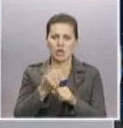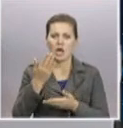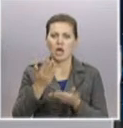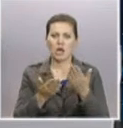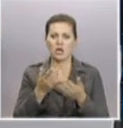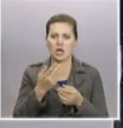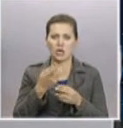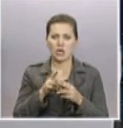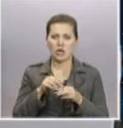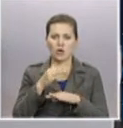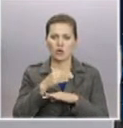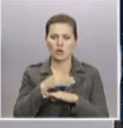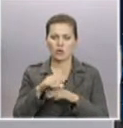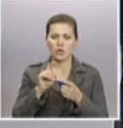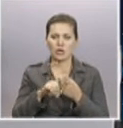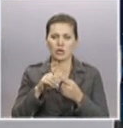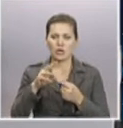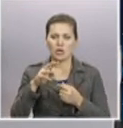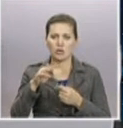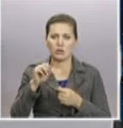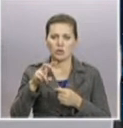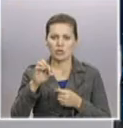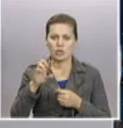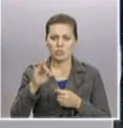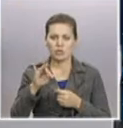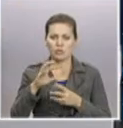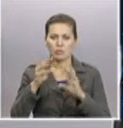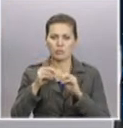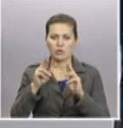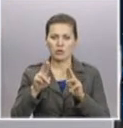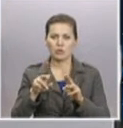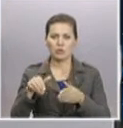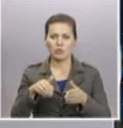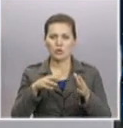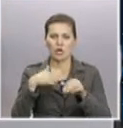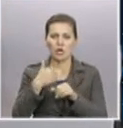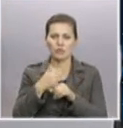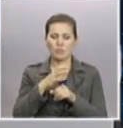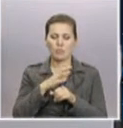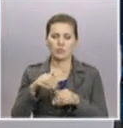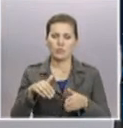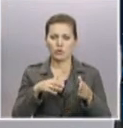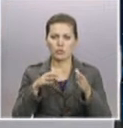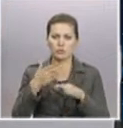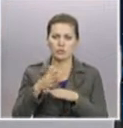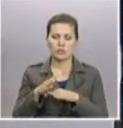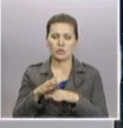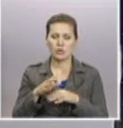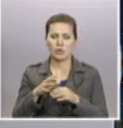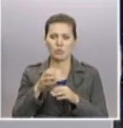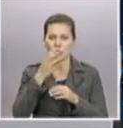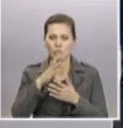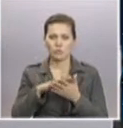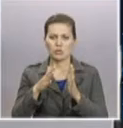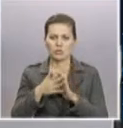Если касается улицы Тулеби, магистральная улица, мы, в принципе, все магистральные улицы по дорожной части содержим в